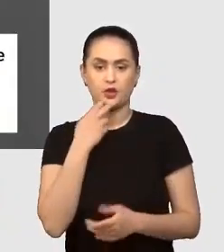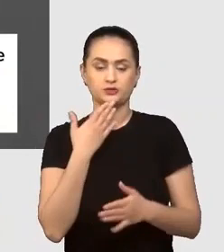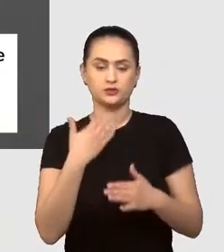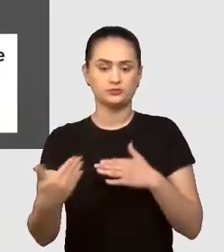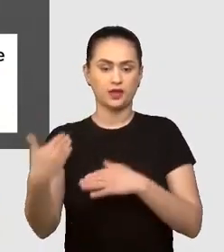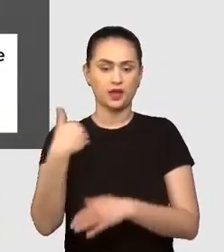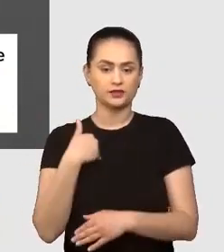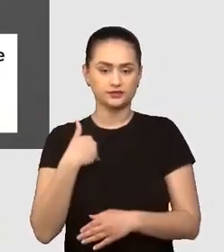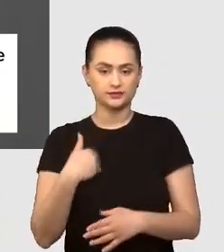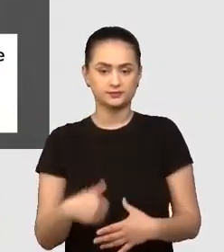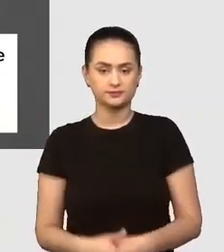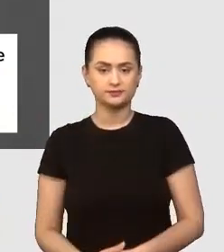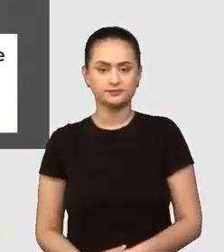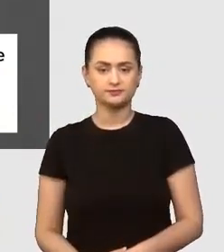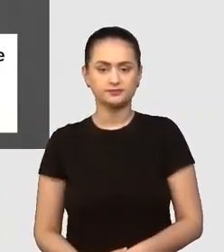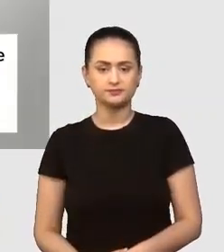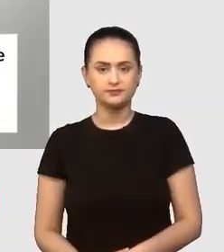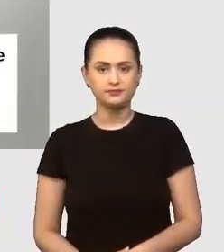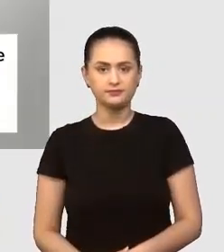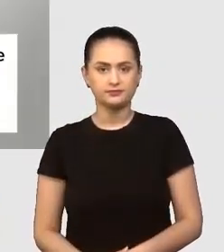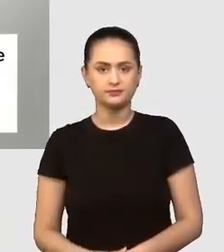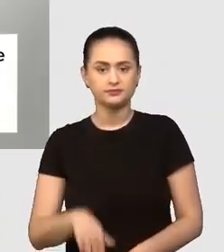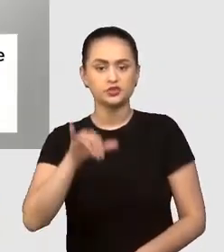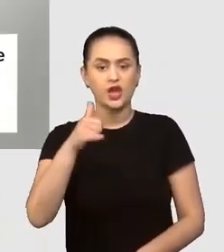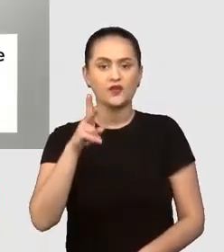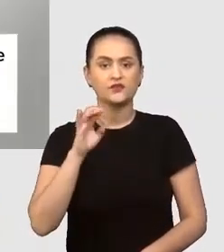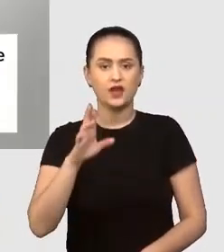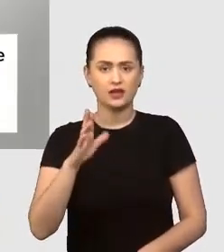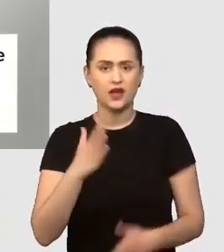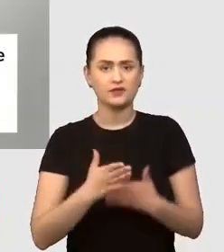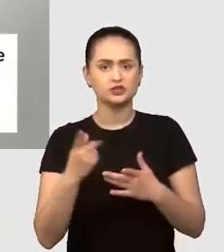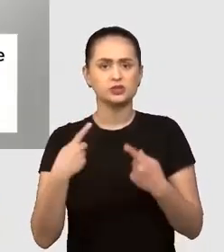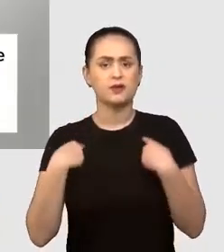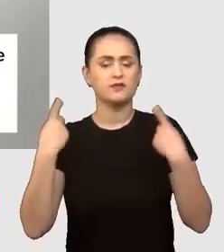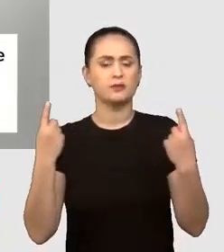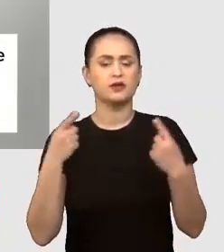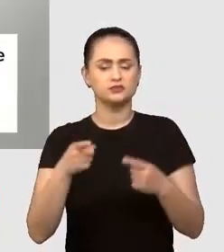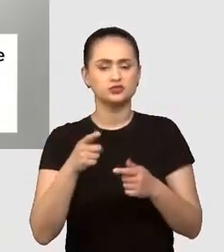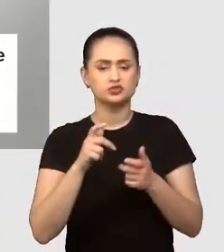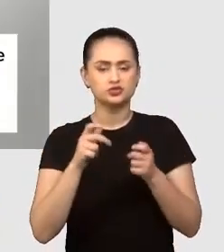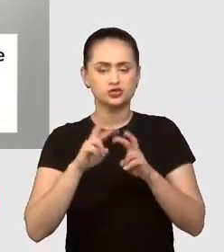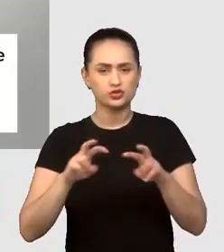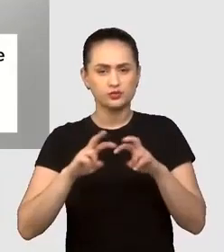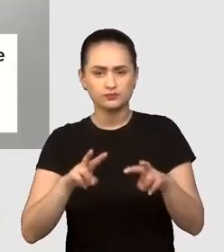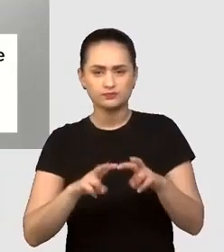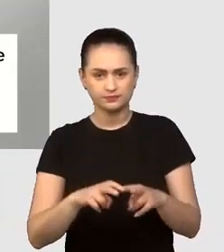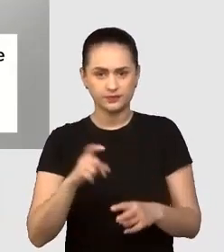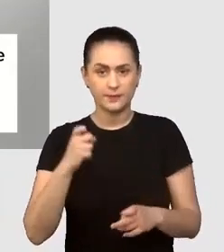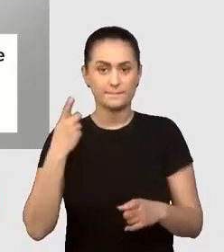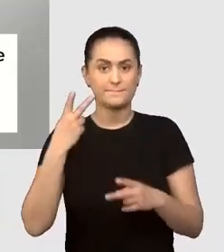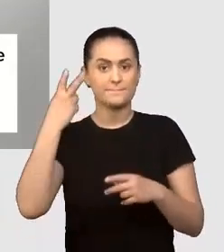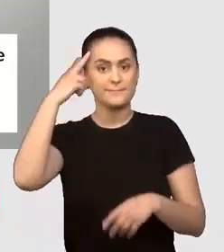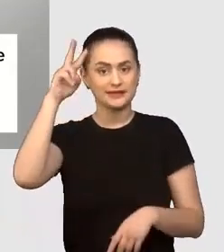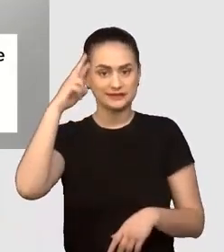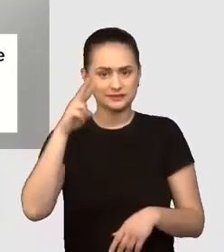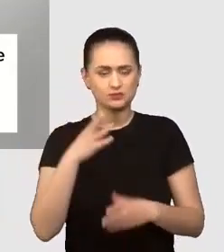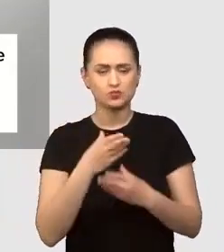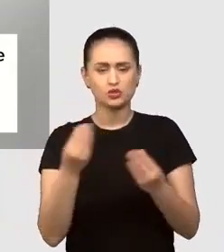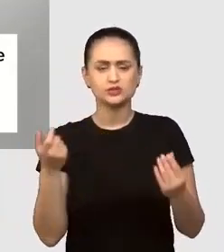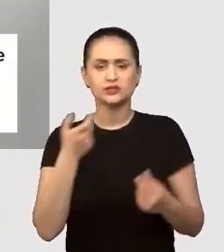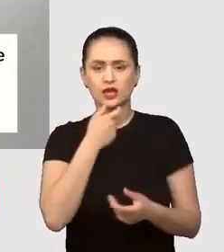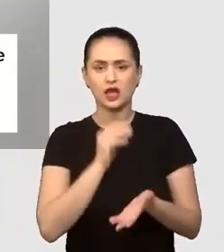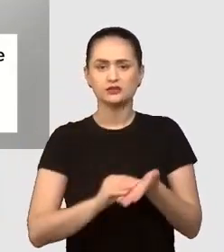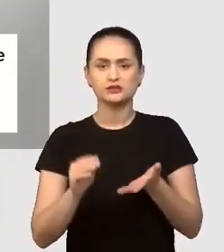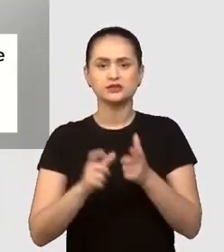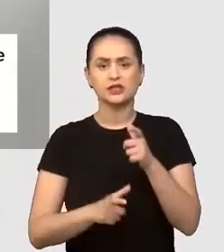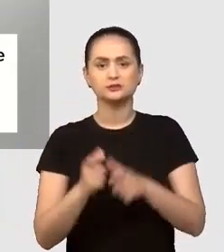were already at my gate. Javier Valdez a fost unul dintre cei mai prolifici jurnaliști de investigație din Mexic.